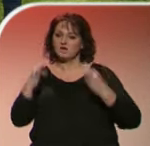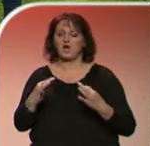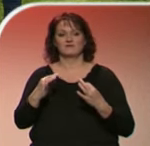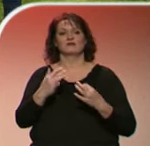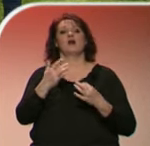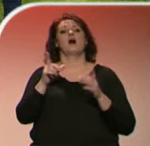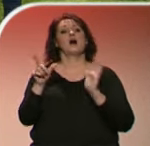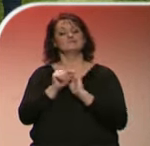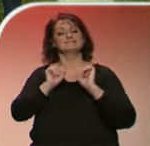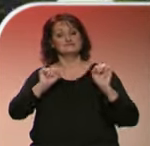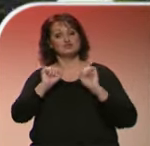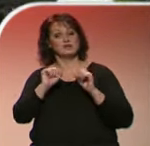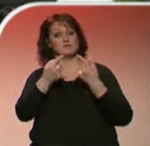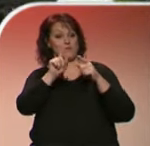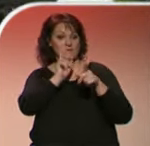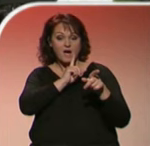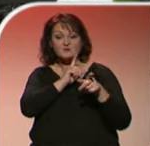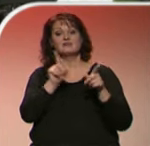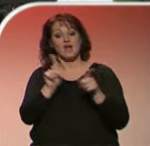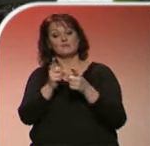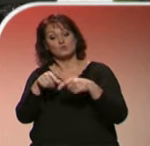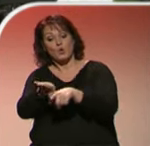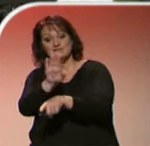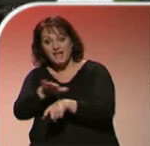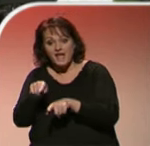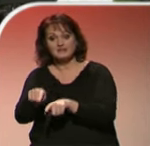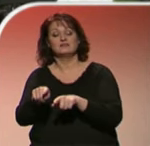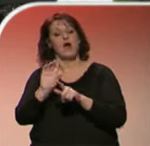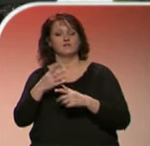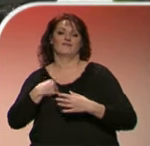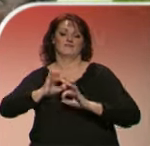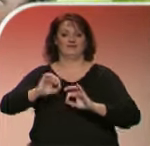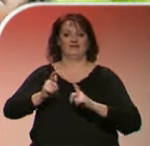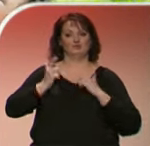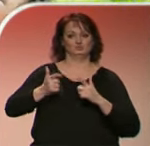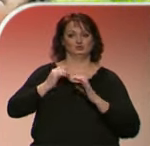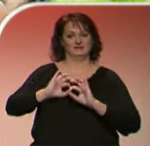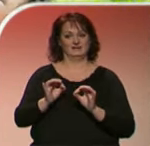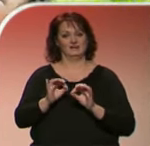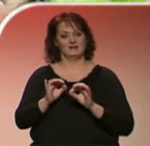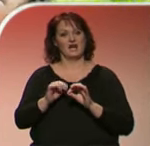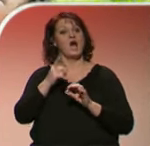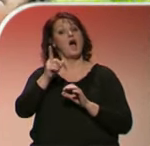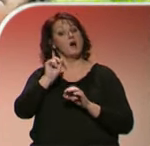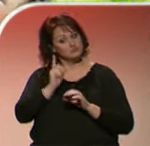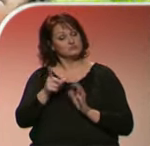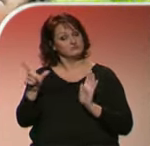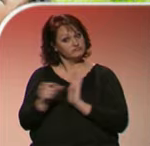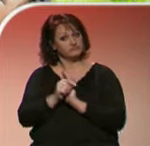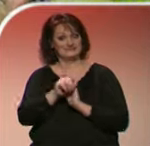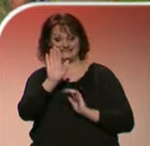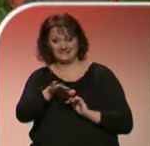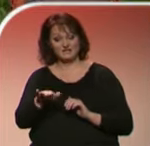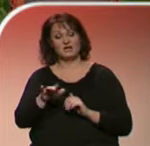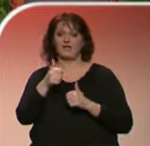zabavit maminky, děti, aby prostě si tu hodinku venku užili. Teď základní podmínky, musí mít sebou vždycky dítě, musí mít